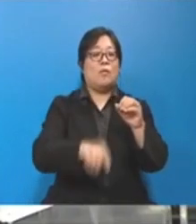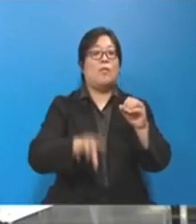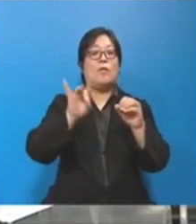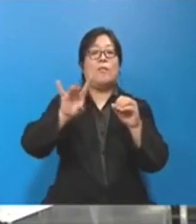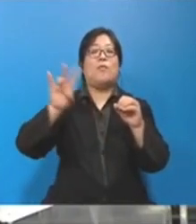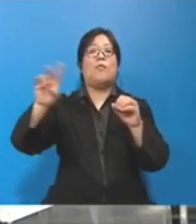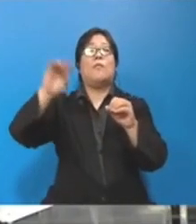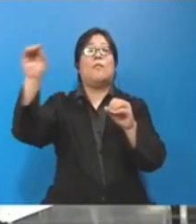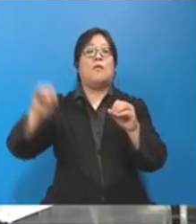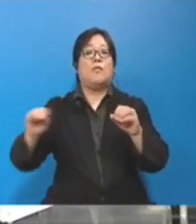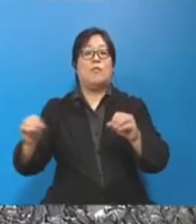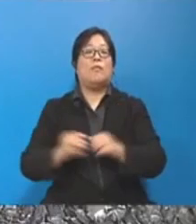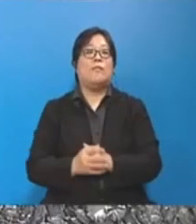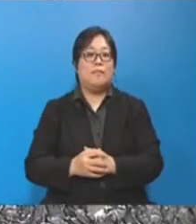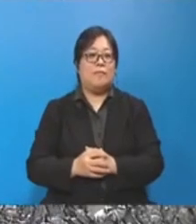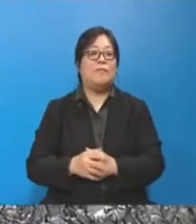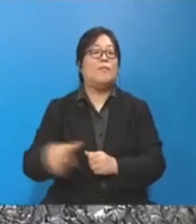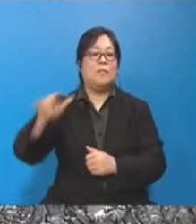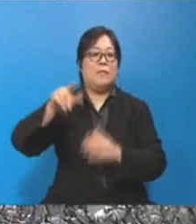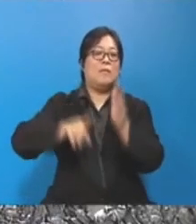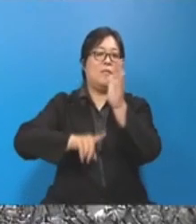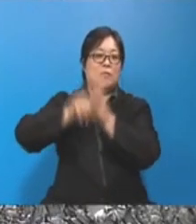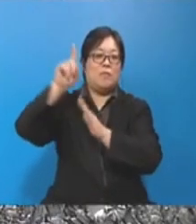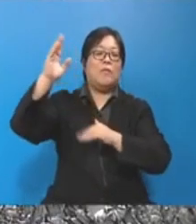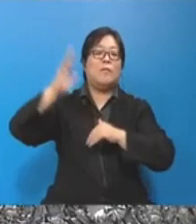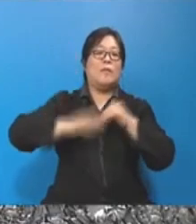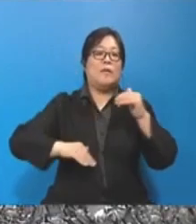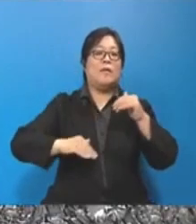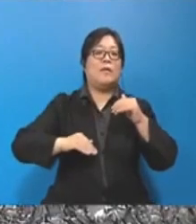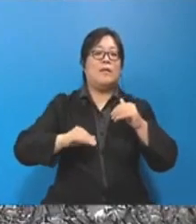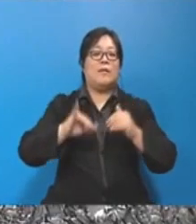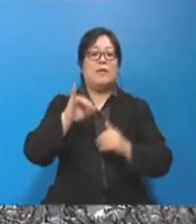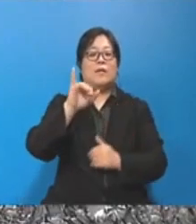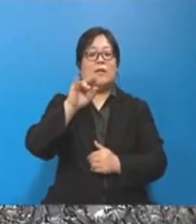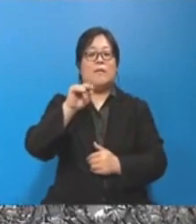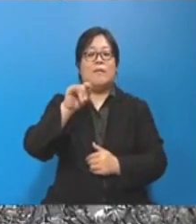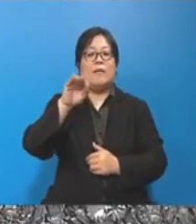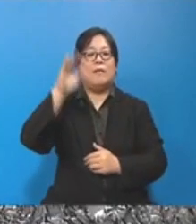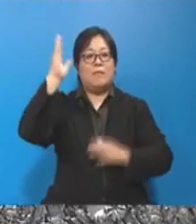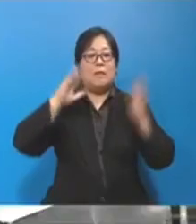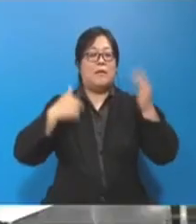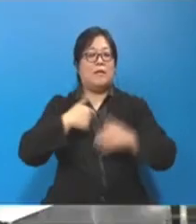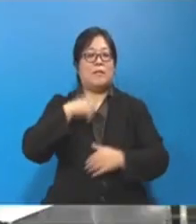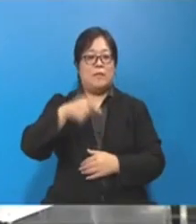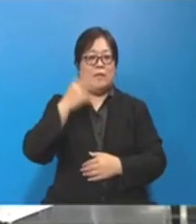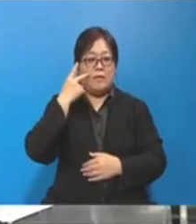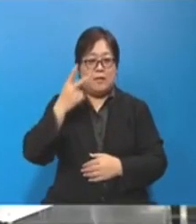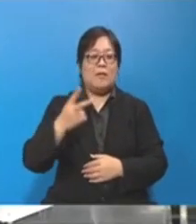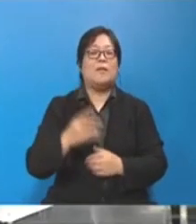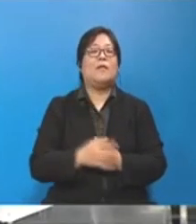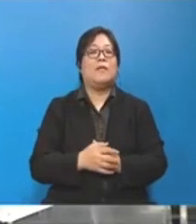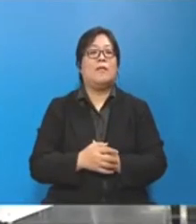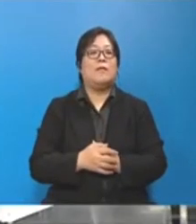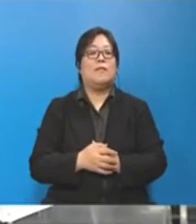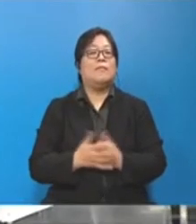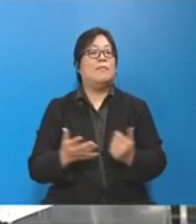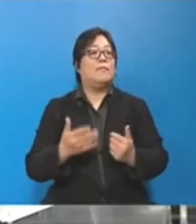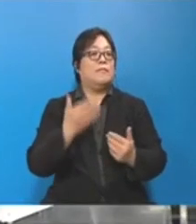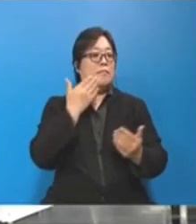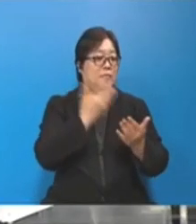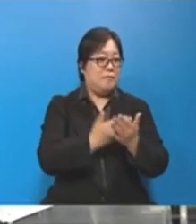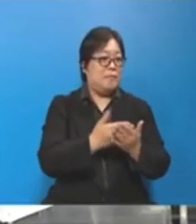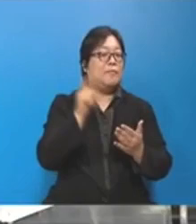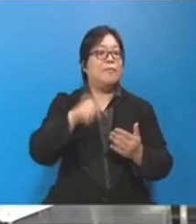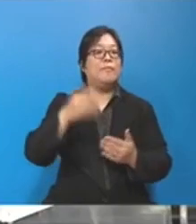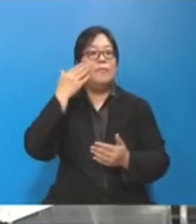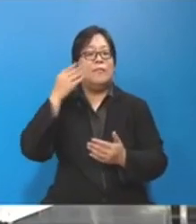v870 adalah lebih tinggi berbanding yang kada inflasi di Indonesia Kita pernah melihat selain dipakai kita melihat kebaikan